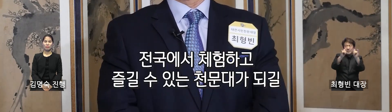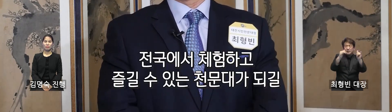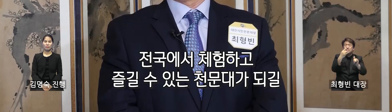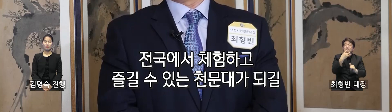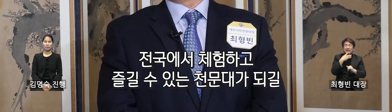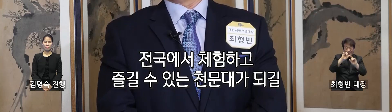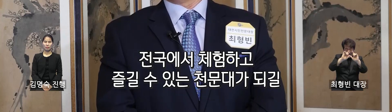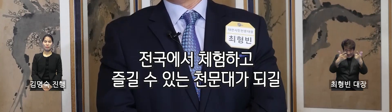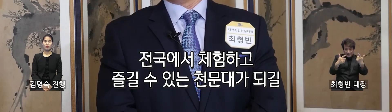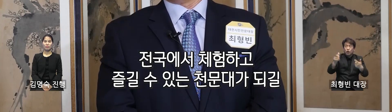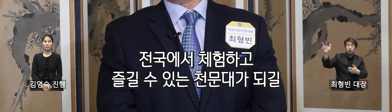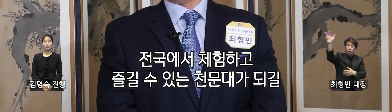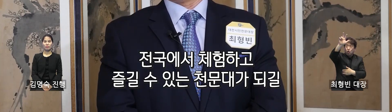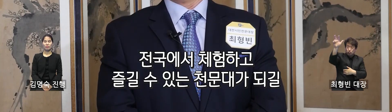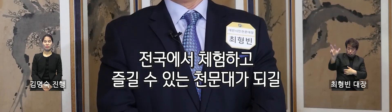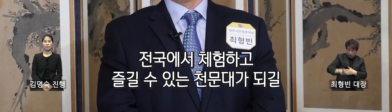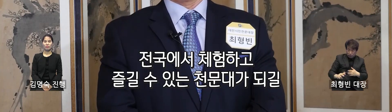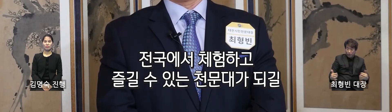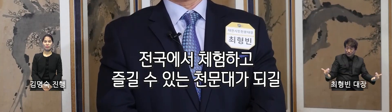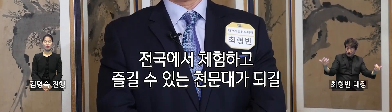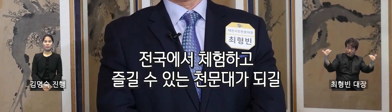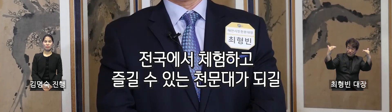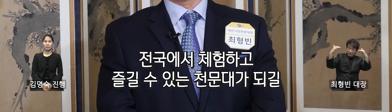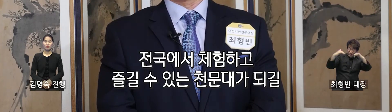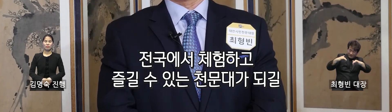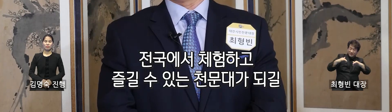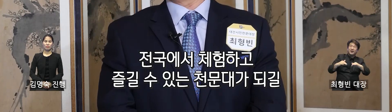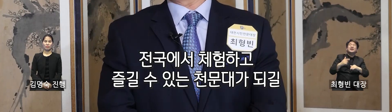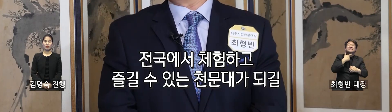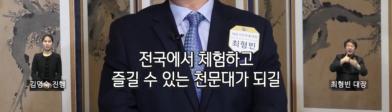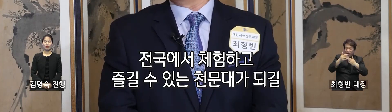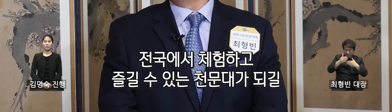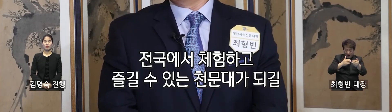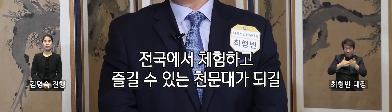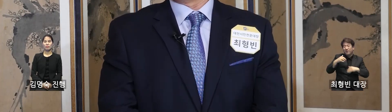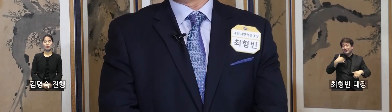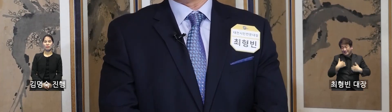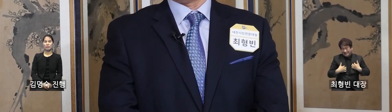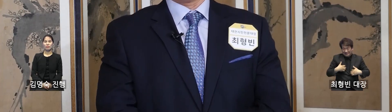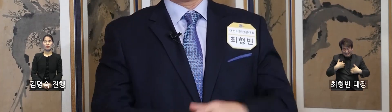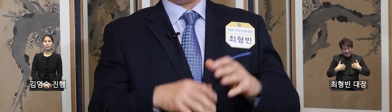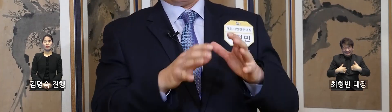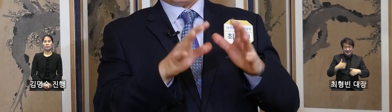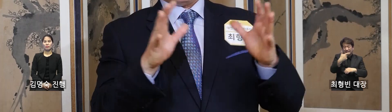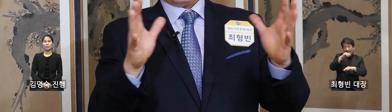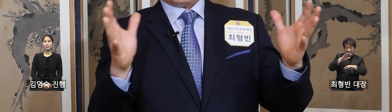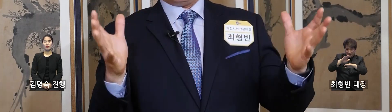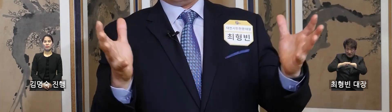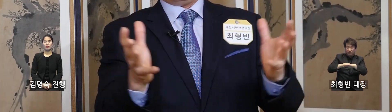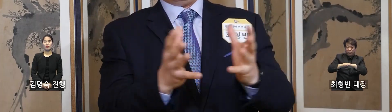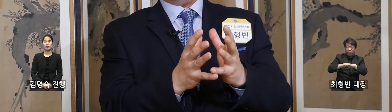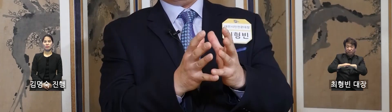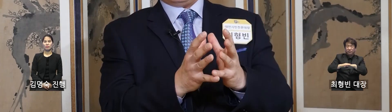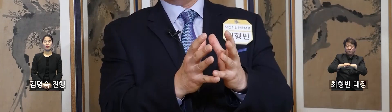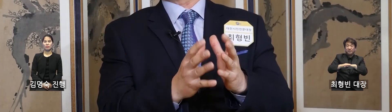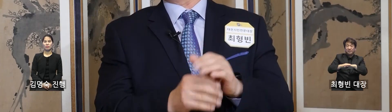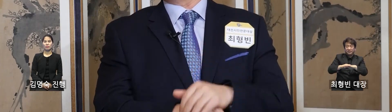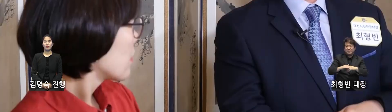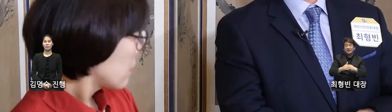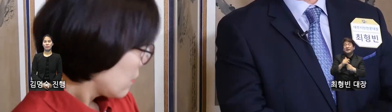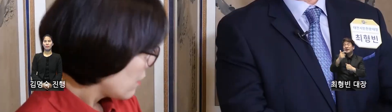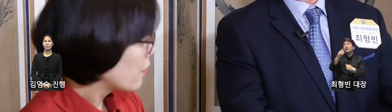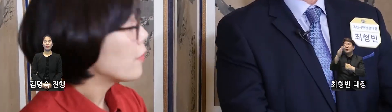전북 2 에서 오시는 뭐 어떤 분들이 와서 체험하고 즐길 수 있는 그런 여태 전 곽 대전 1 2